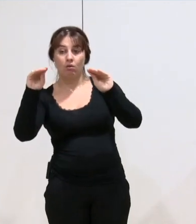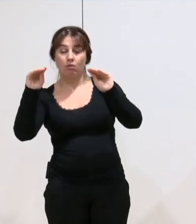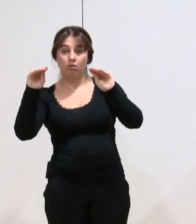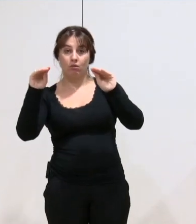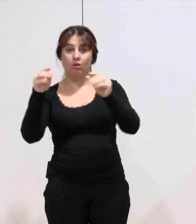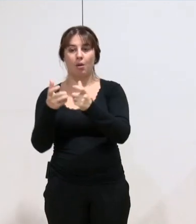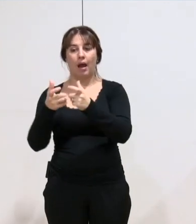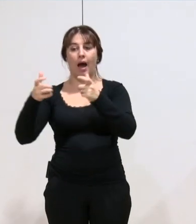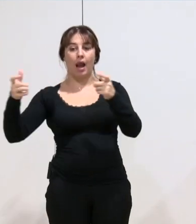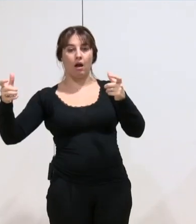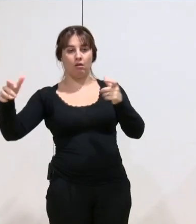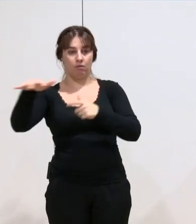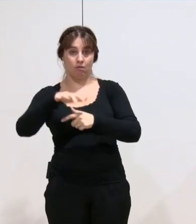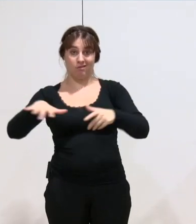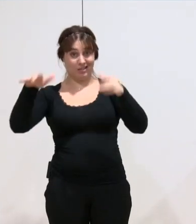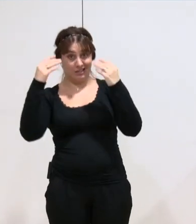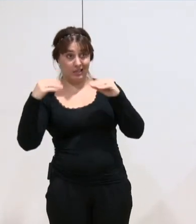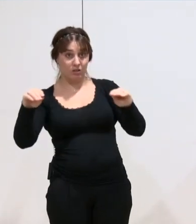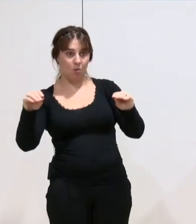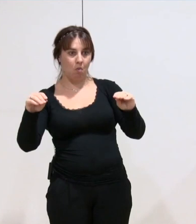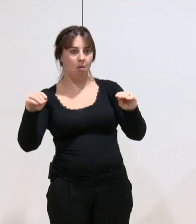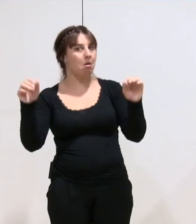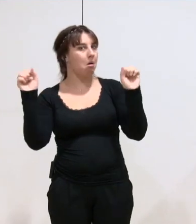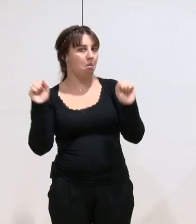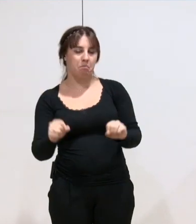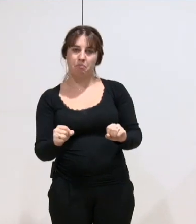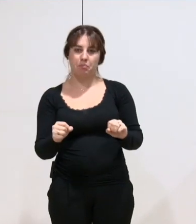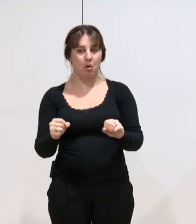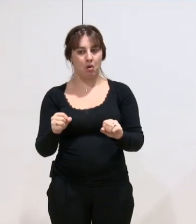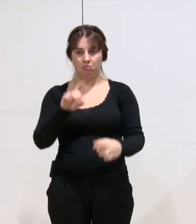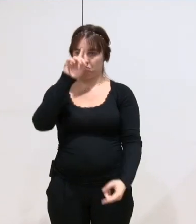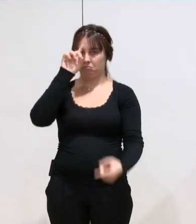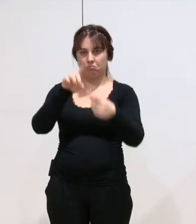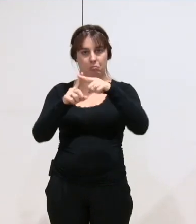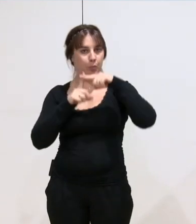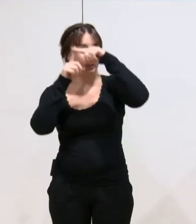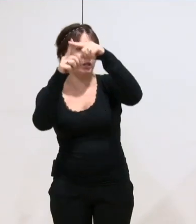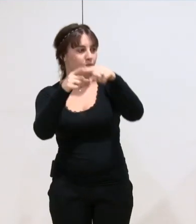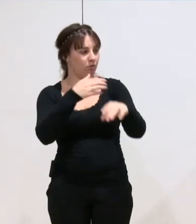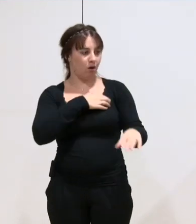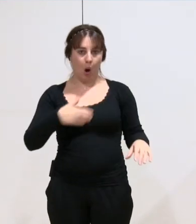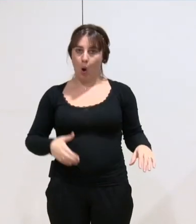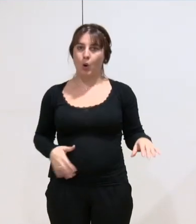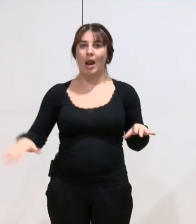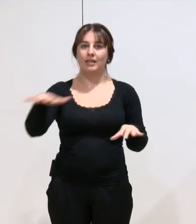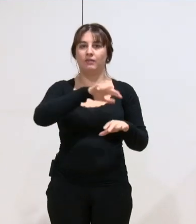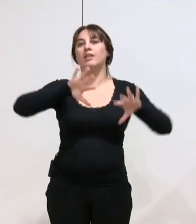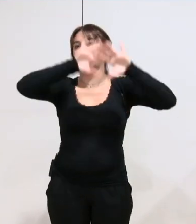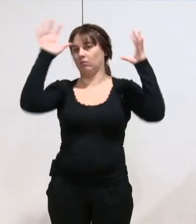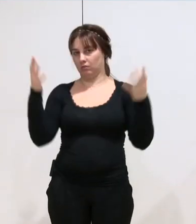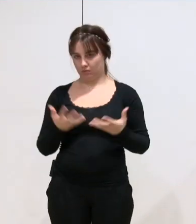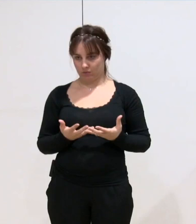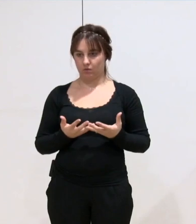de la halle, pour que ça puisse bénéficier à la collectivité au sens général, et puis